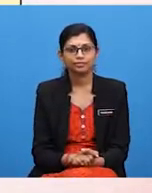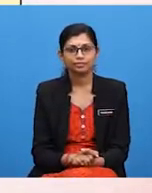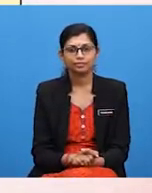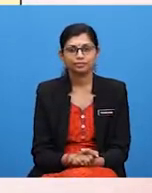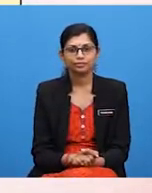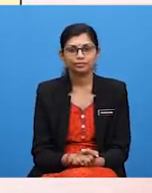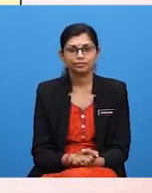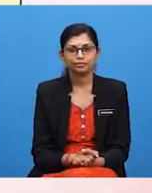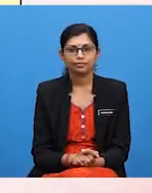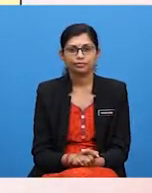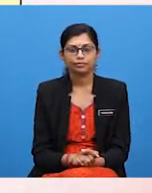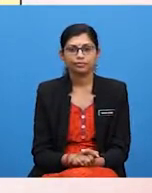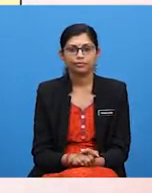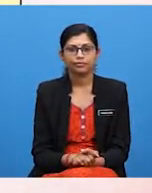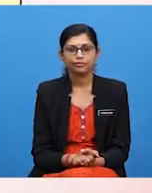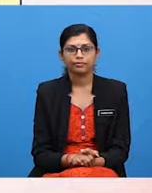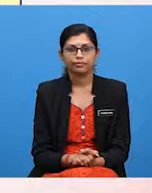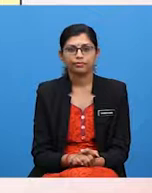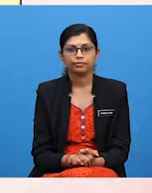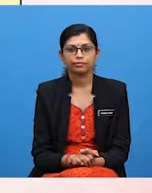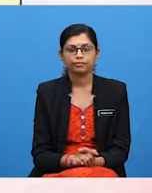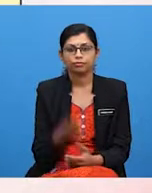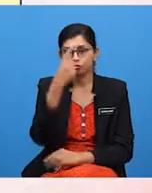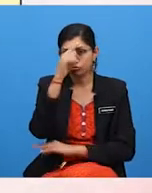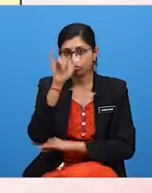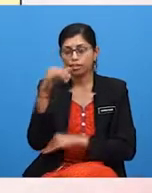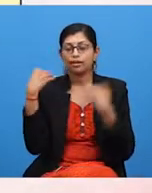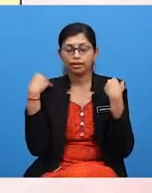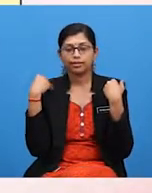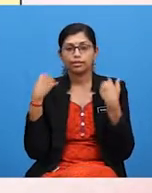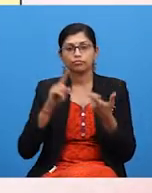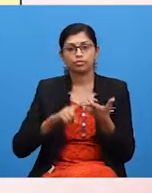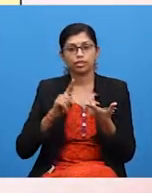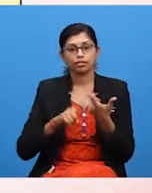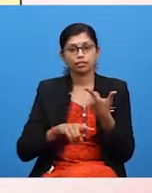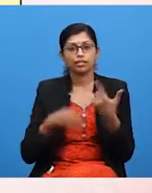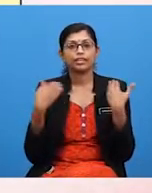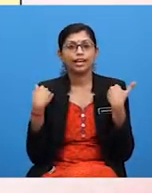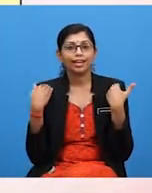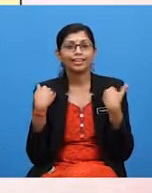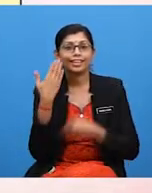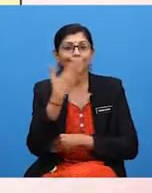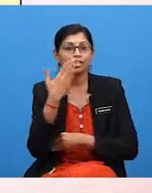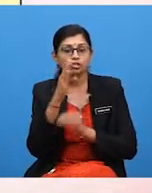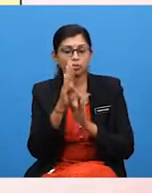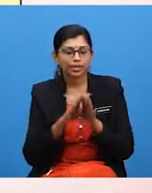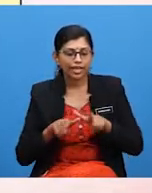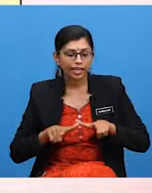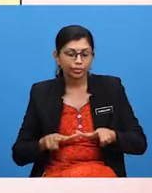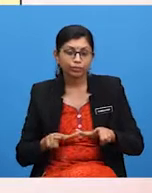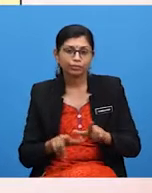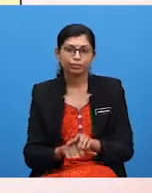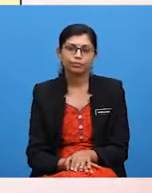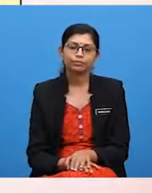tumbuhan yang mengalami pertumbuhan sekunder mempunyai tisu berkayu,